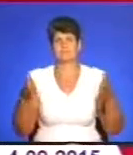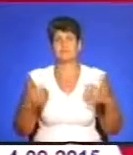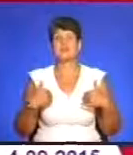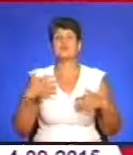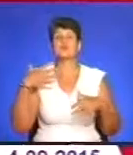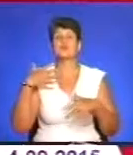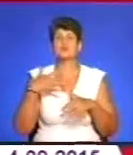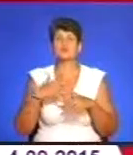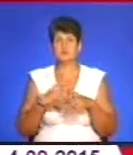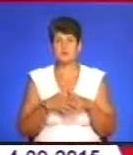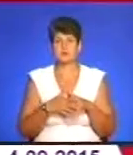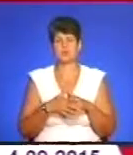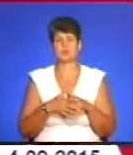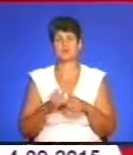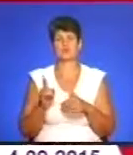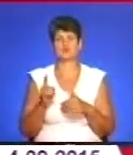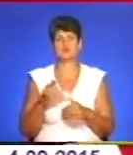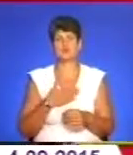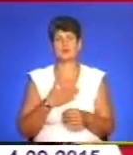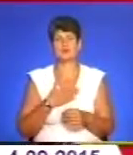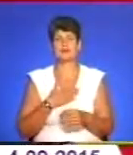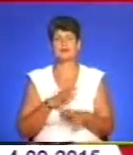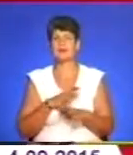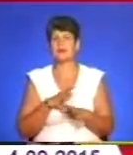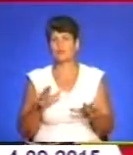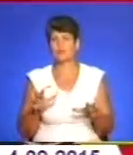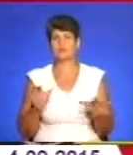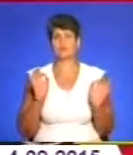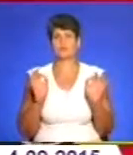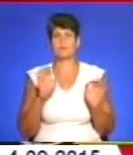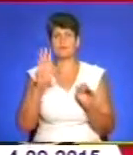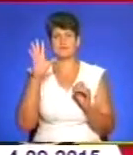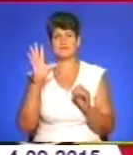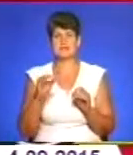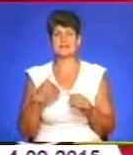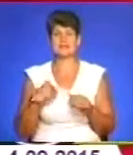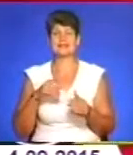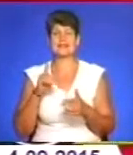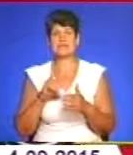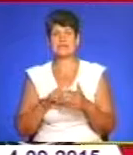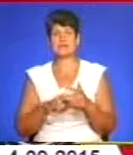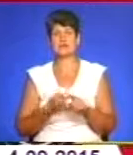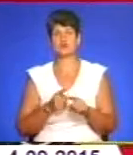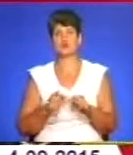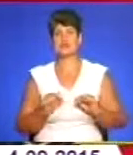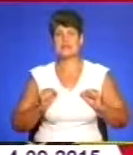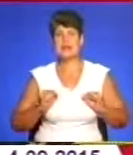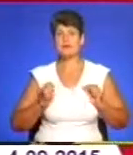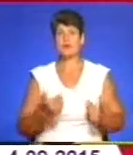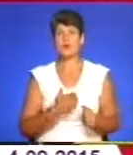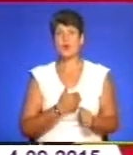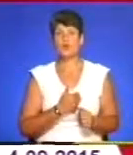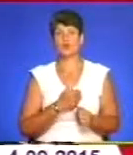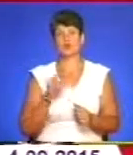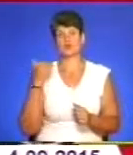ми, може, не будемо повноцінними, як всі, але все ж таки надіємося, для цього стараємося і хочемо, щоб вона